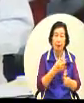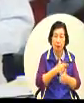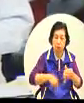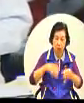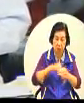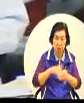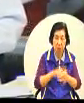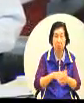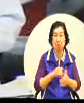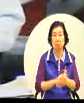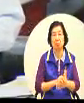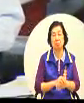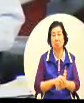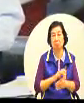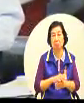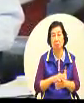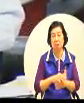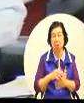具。